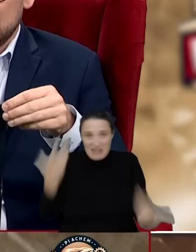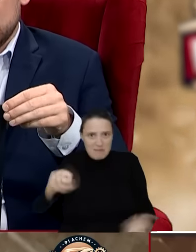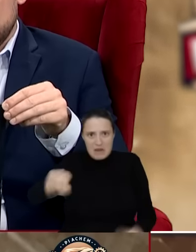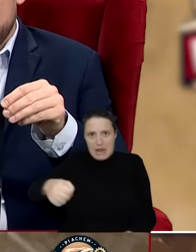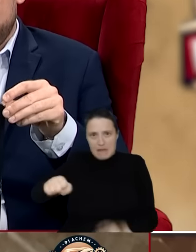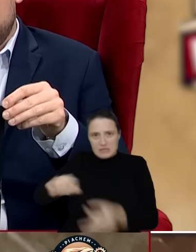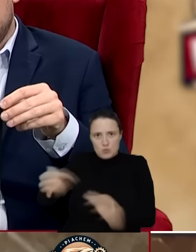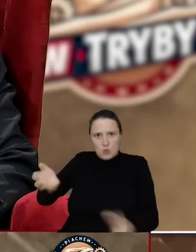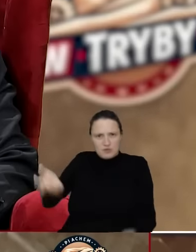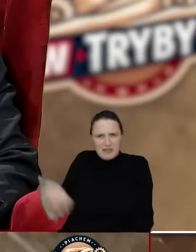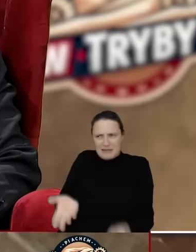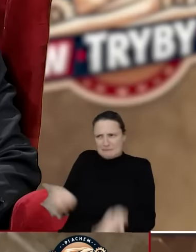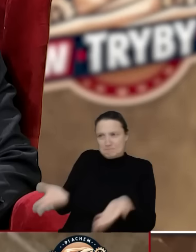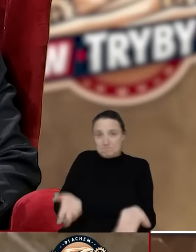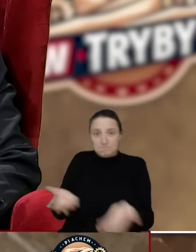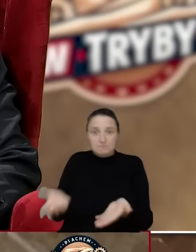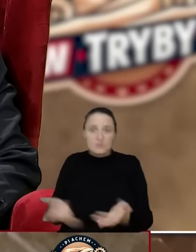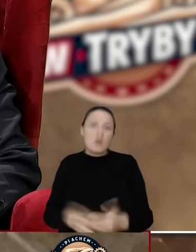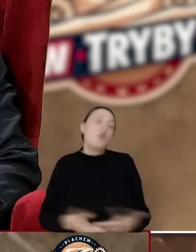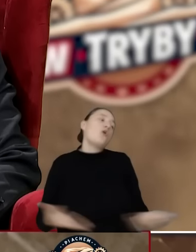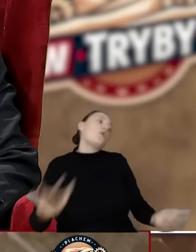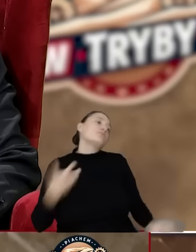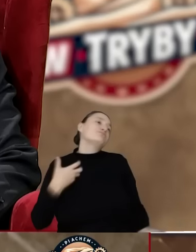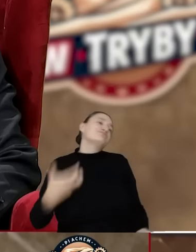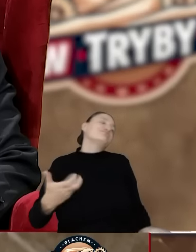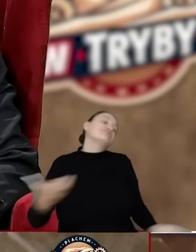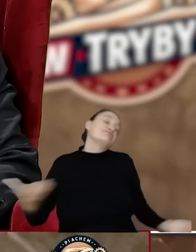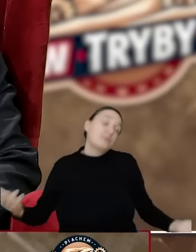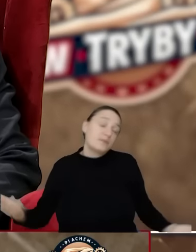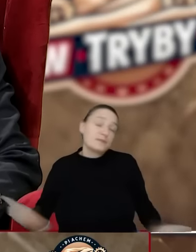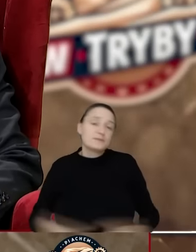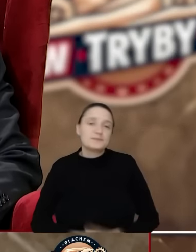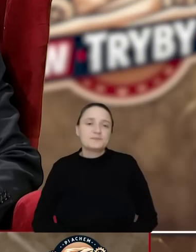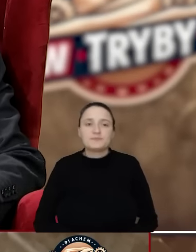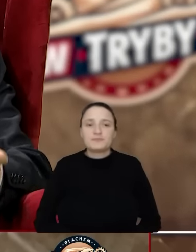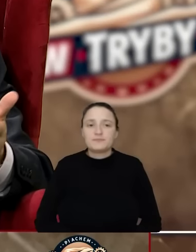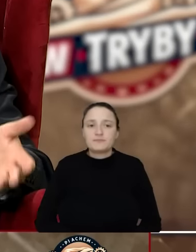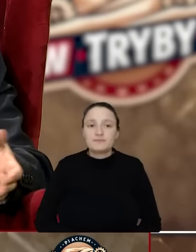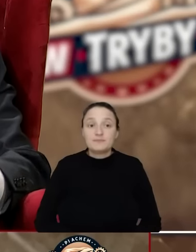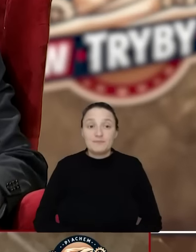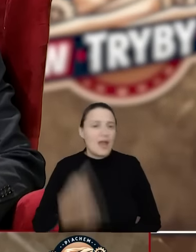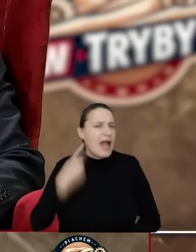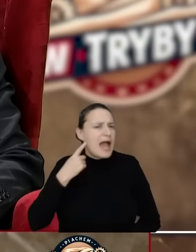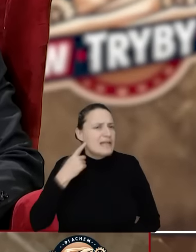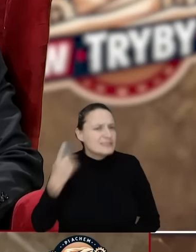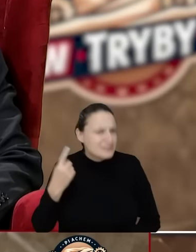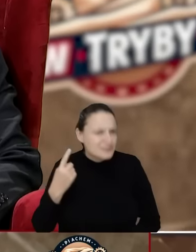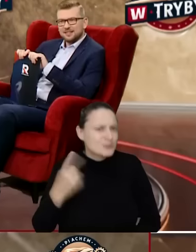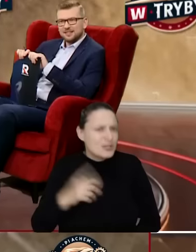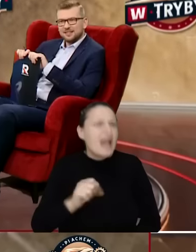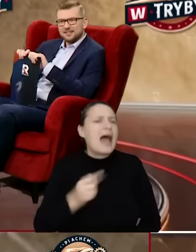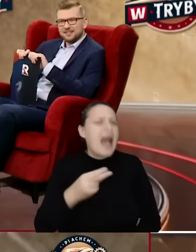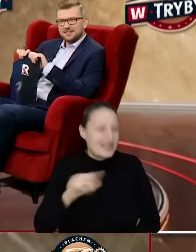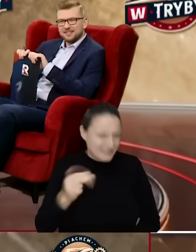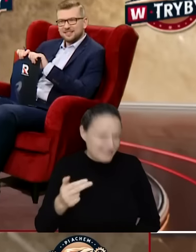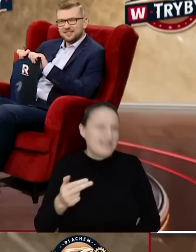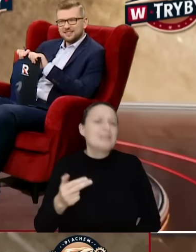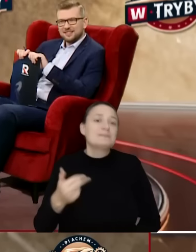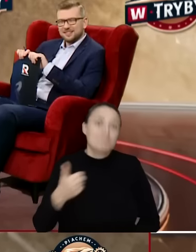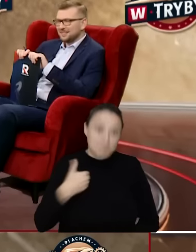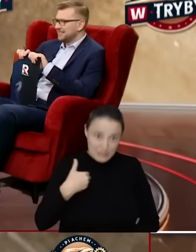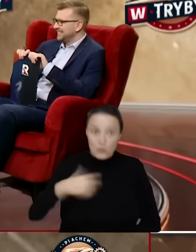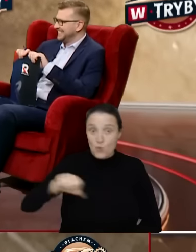No, powodzi się, no a mimo tego no, nie stać słyszę, na to, żeby że zapłacić za... Adrian był, odwiedził, skoro twierdzi, że